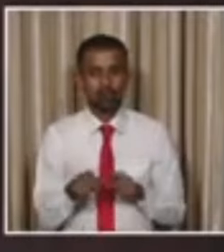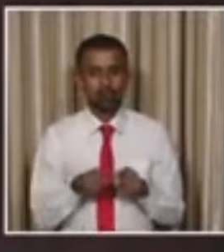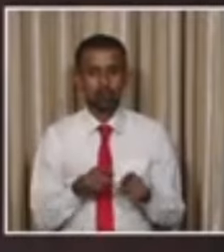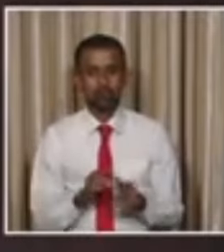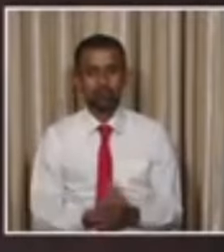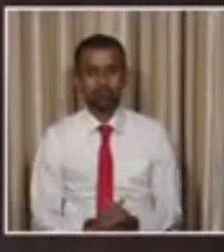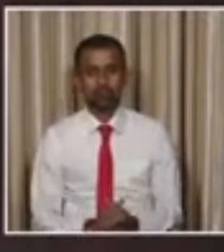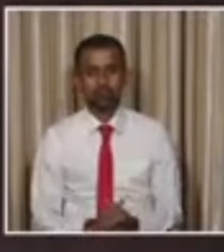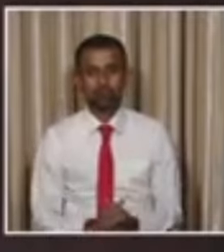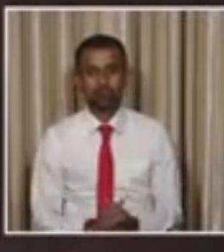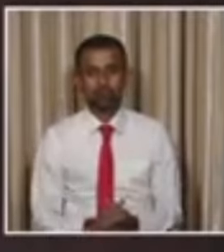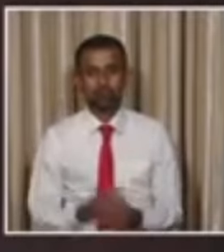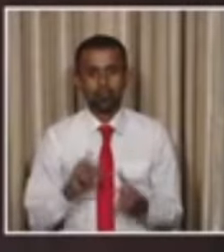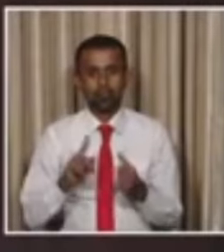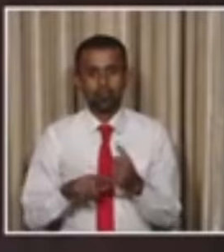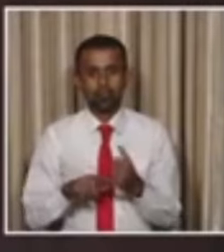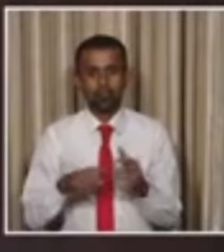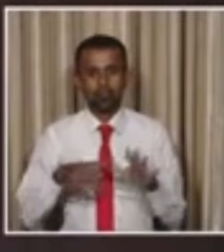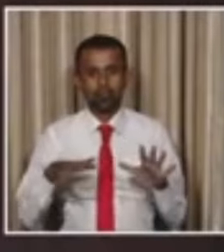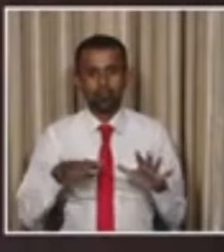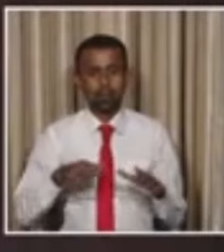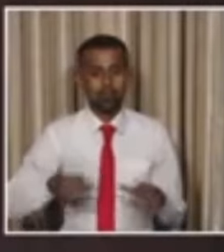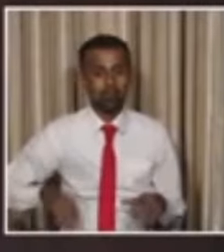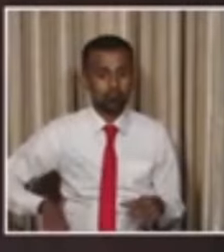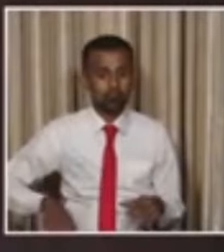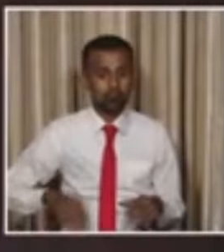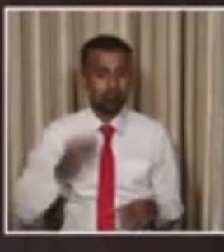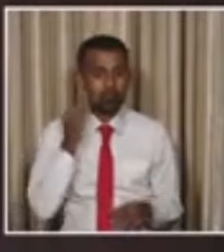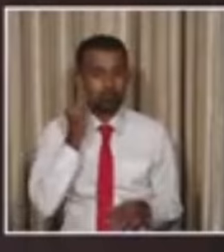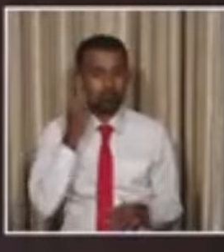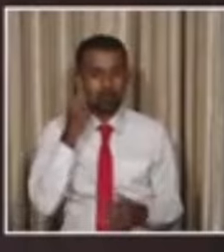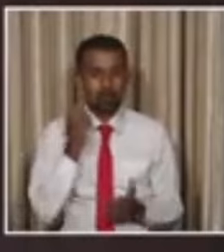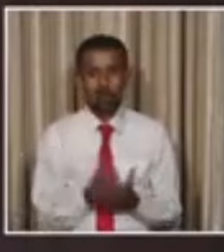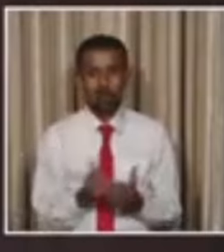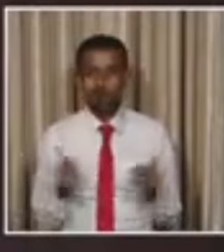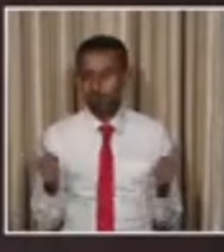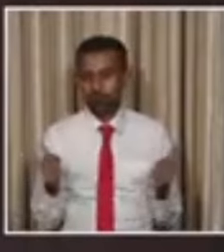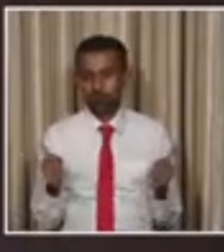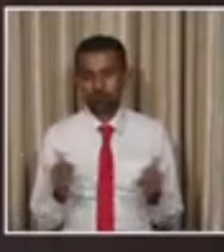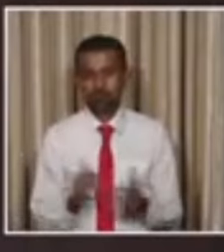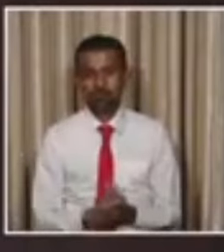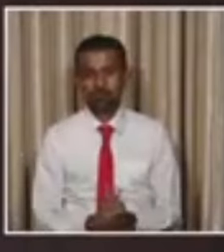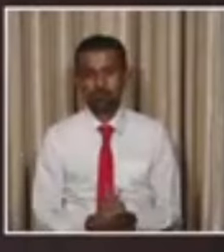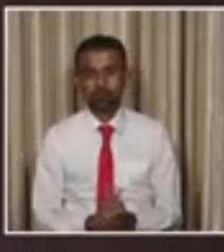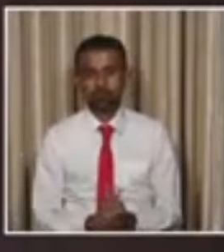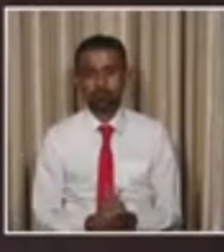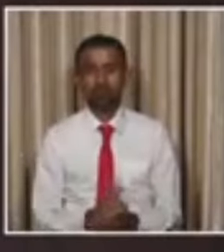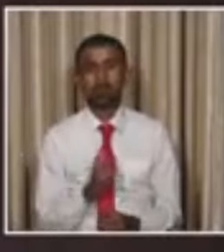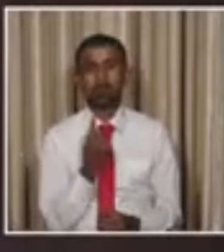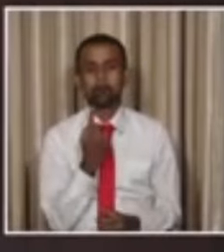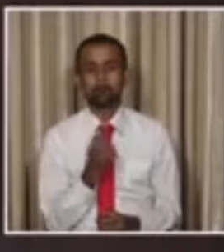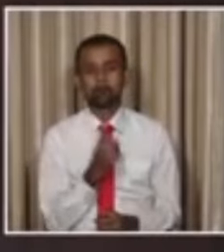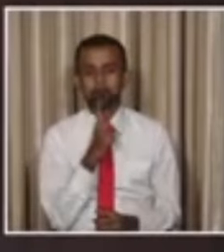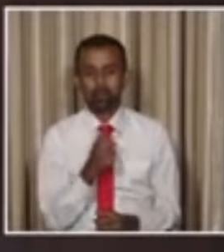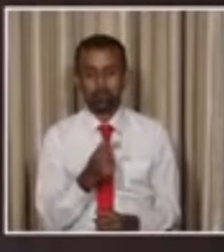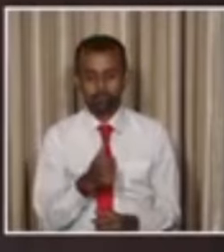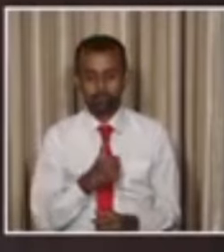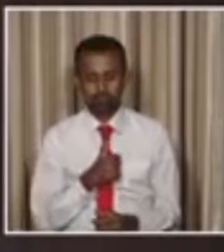ඉතින් කුරුලෑ සට්ටම් ටිකක් අරගෙන ගෑව නම් මං හිතන්නේ ටිකක් අමාරුව හරියනවා කියලා මං හිතන්නේ. ඉතින් පළවෙනියෙන් මං කියන්න කැමති